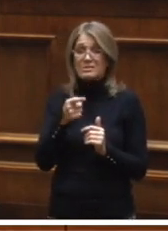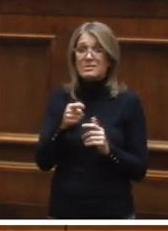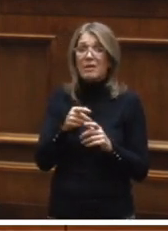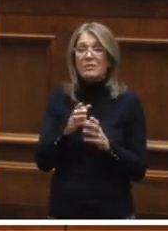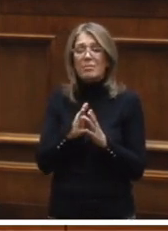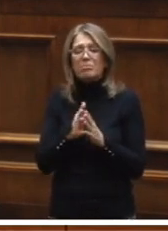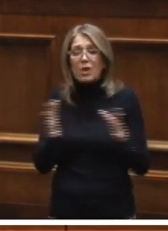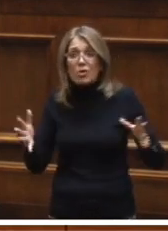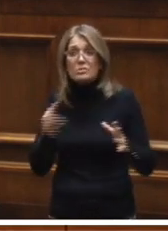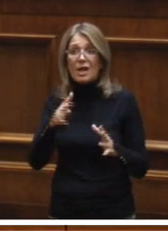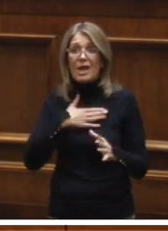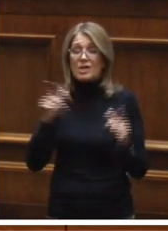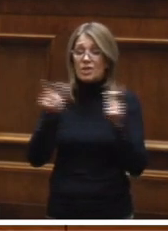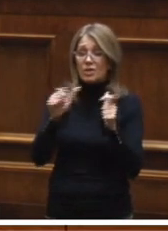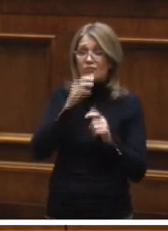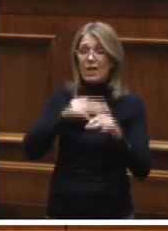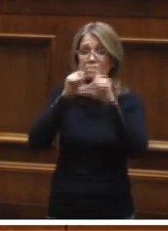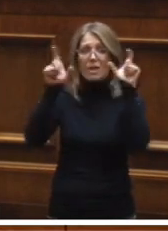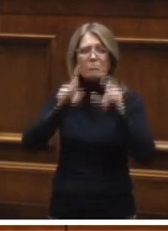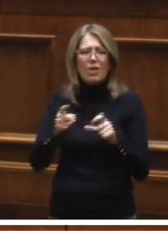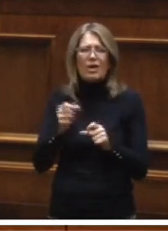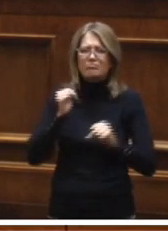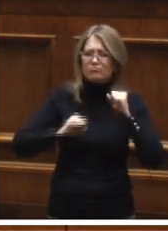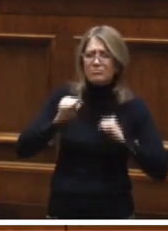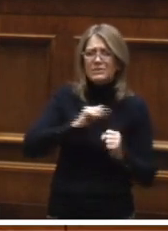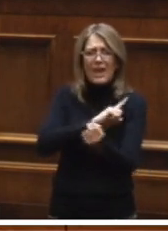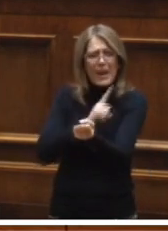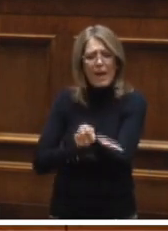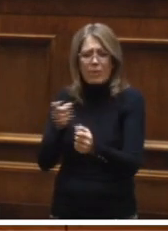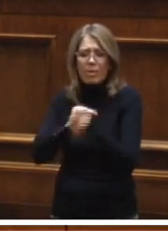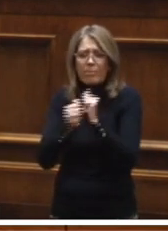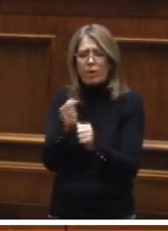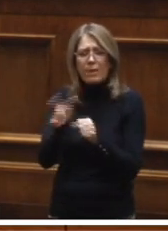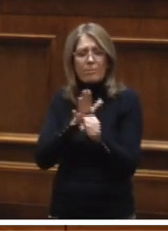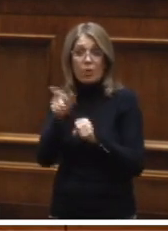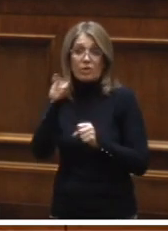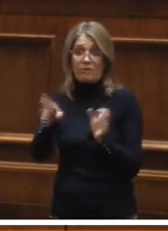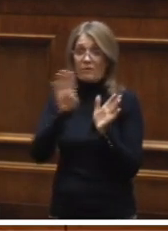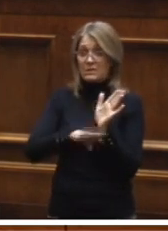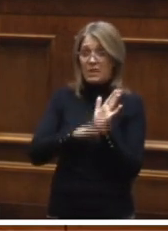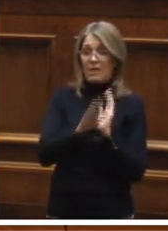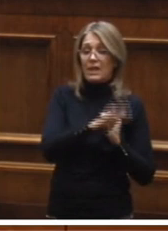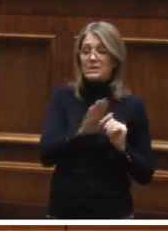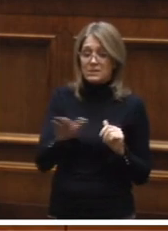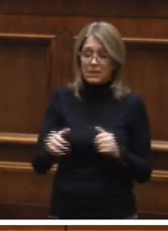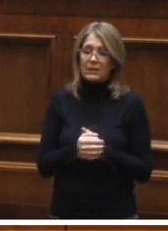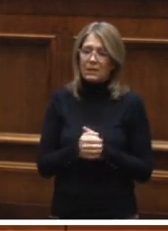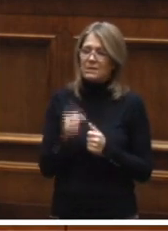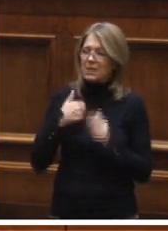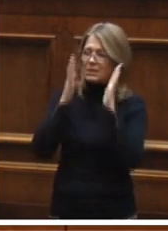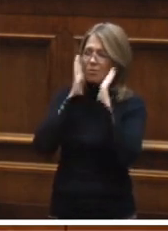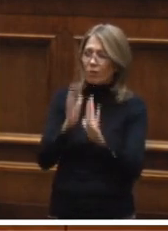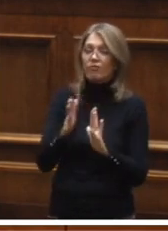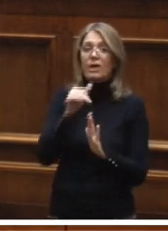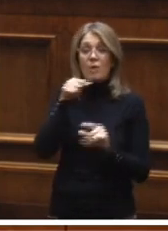države i celo društvo moraju da ulože napor da se eliminiše svaki vid diskriminacije dece. Uveren sam da ćemo i sa